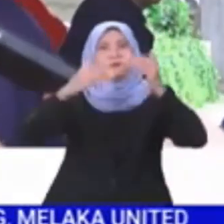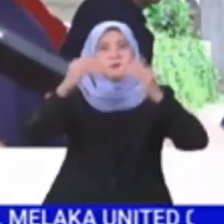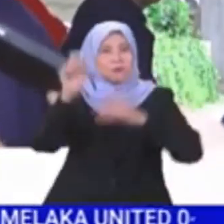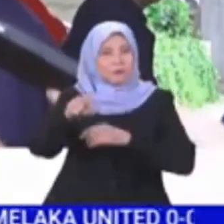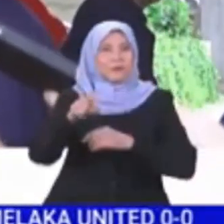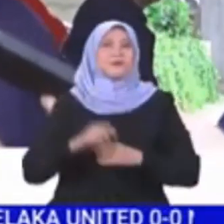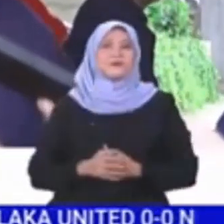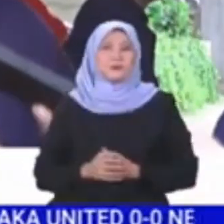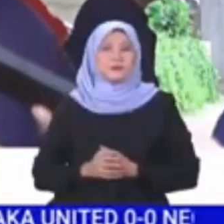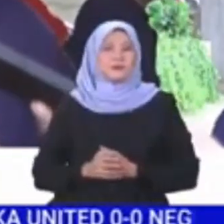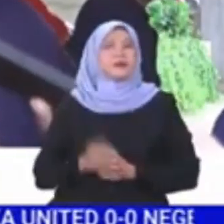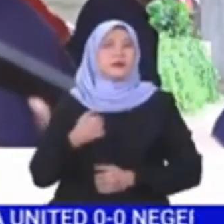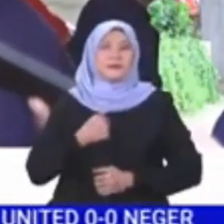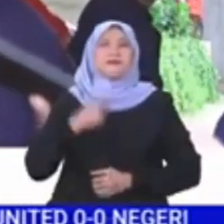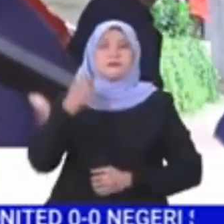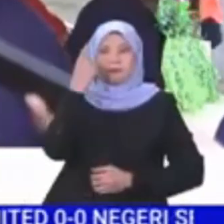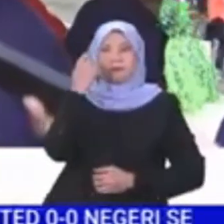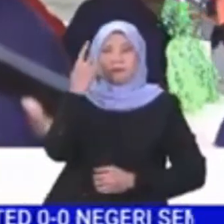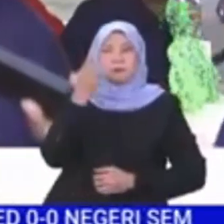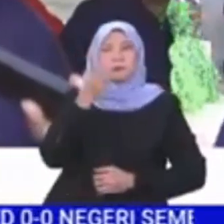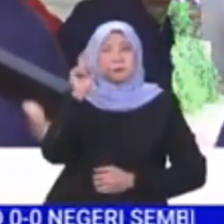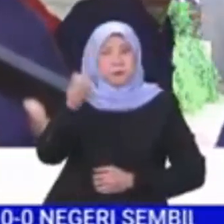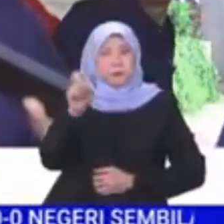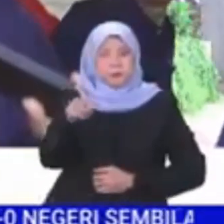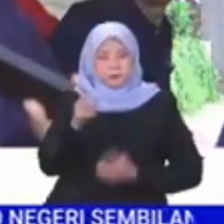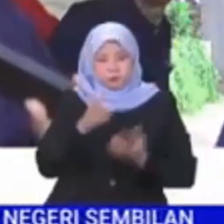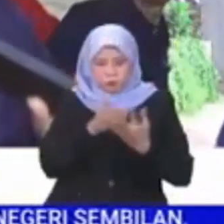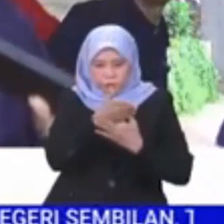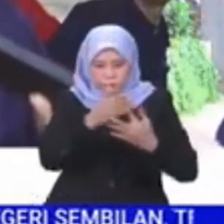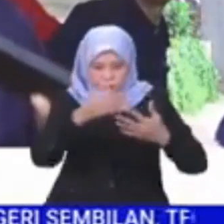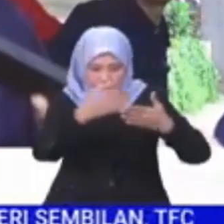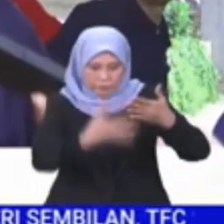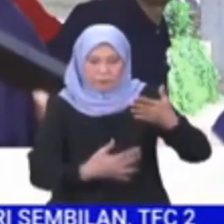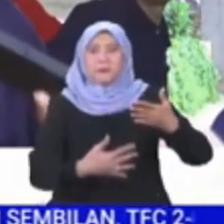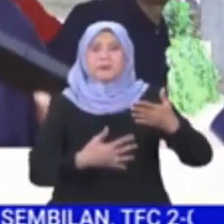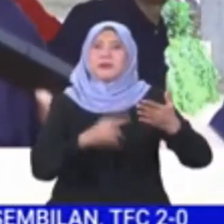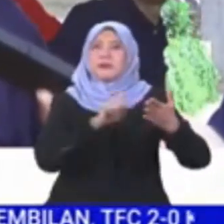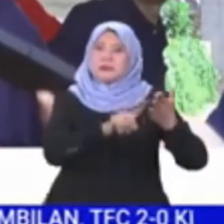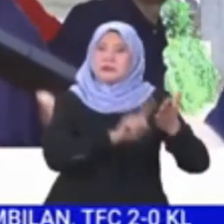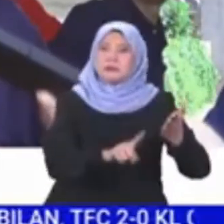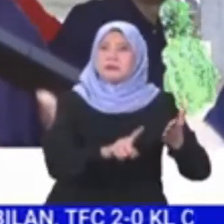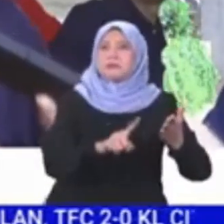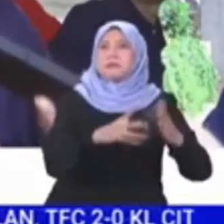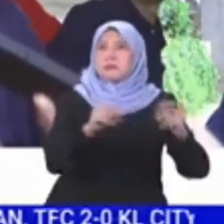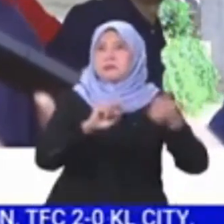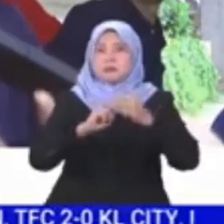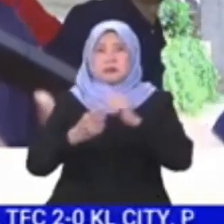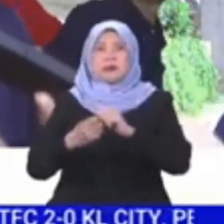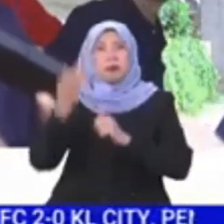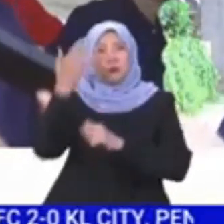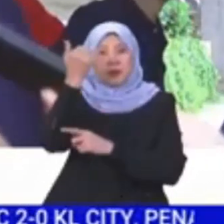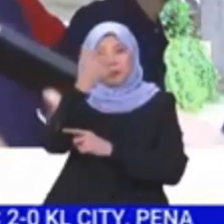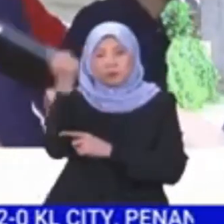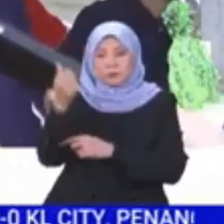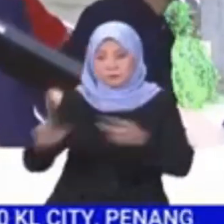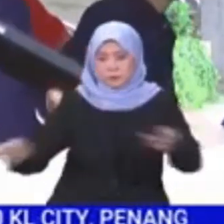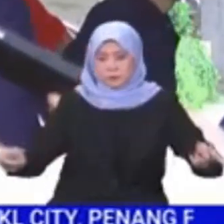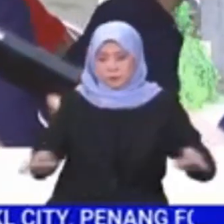faham ia melalui beberapa perkara yang perlu diselesaikan terlebih dahulu kerana di kawasan ini mempunyai